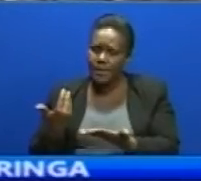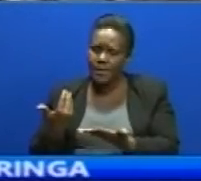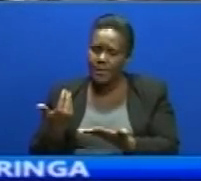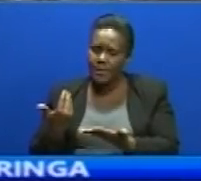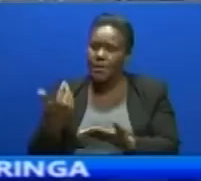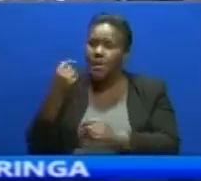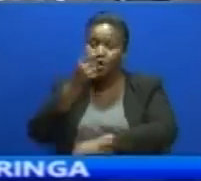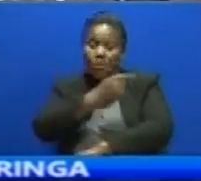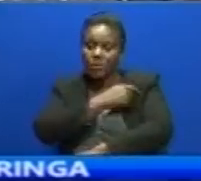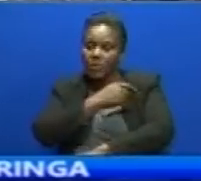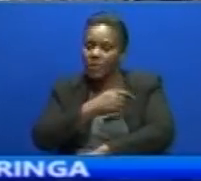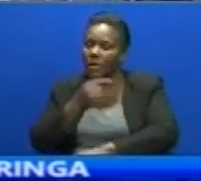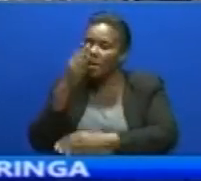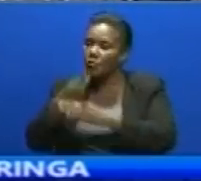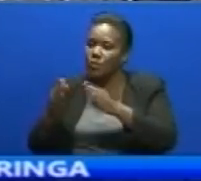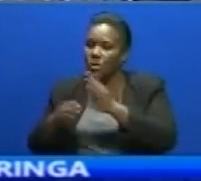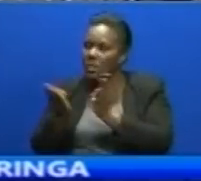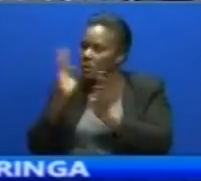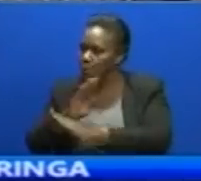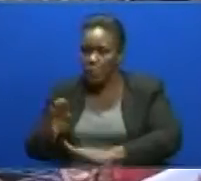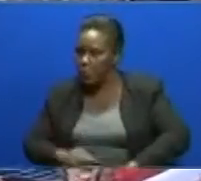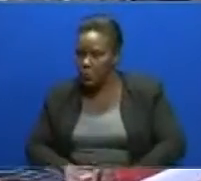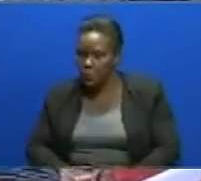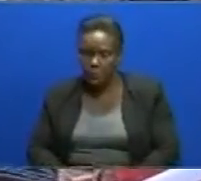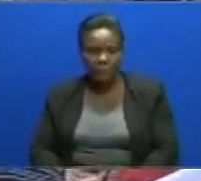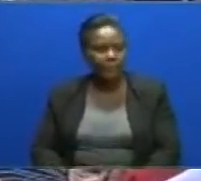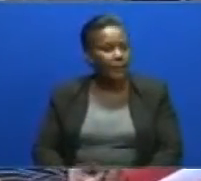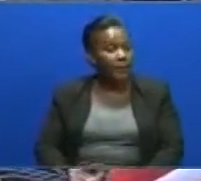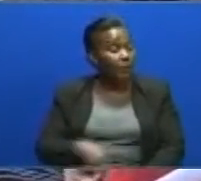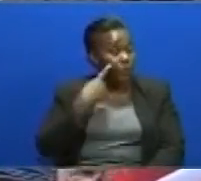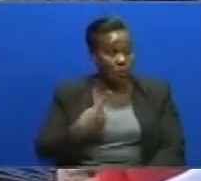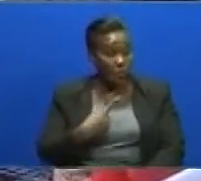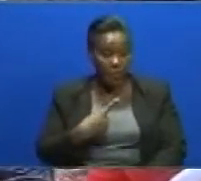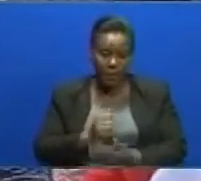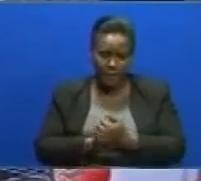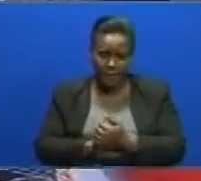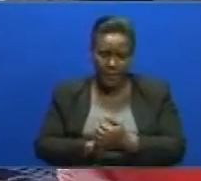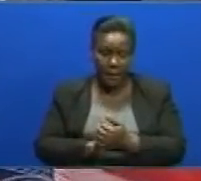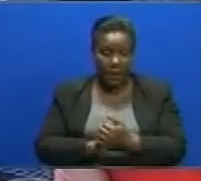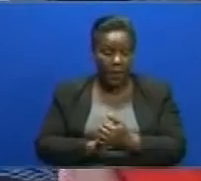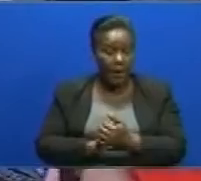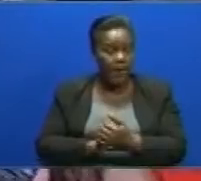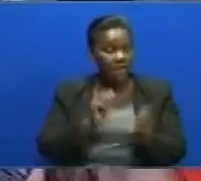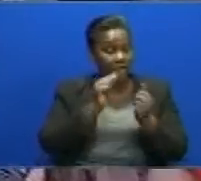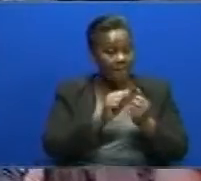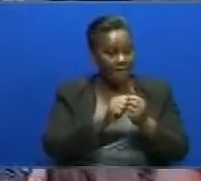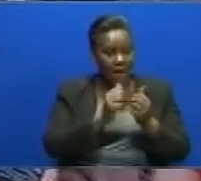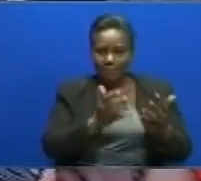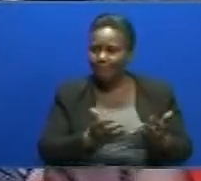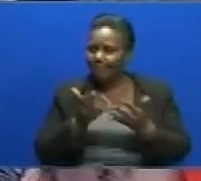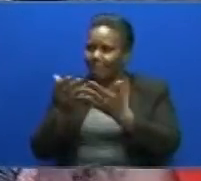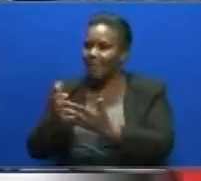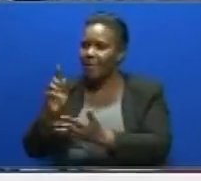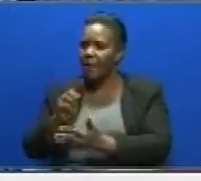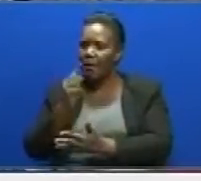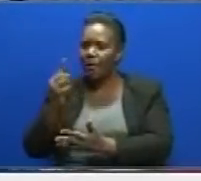wakati. Kwa hiyo nakuta akileta raundi ya kwanza anasema kwa kweli sijapendezwa na mazingira na barabara